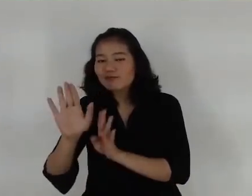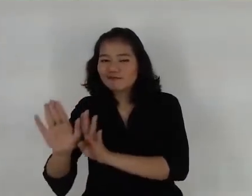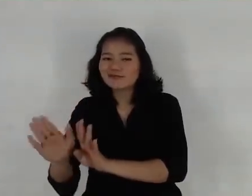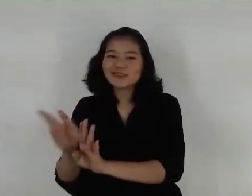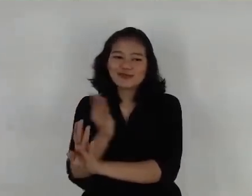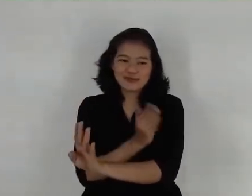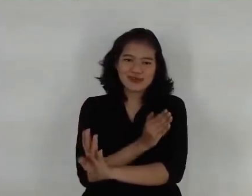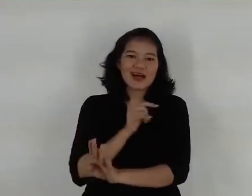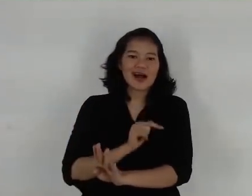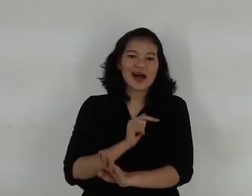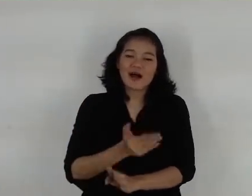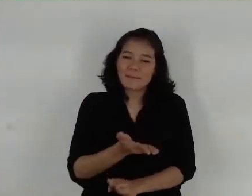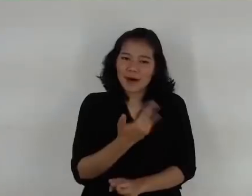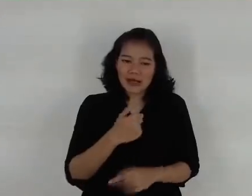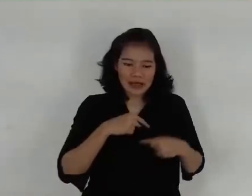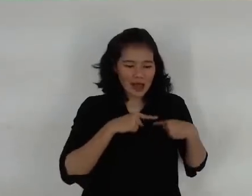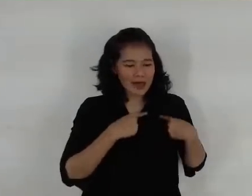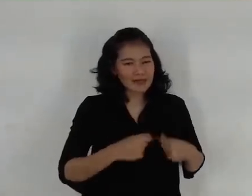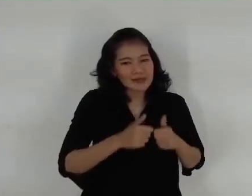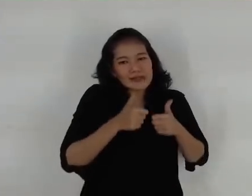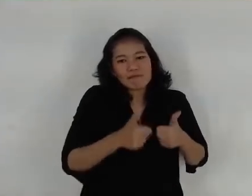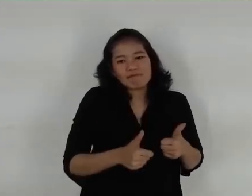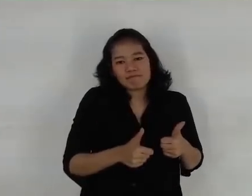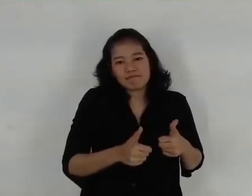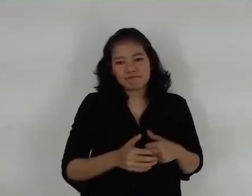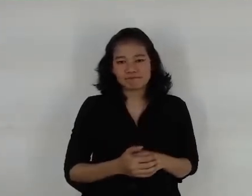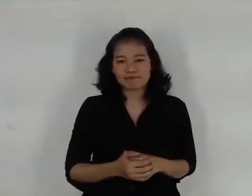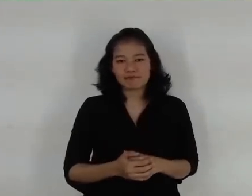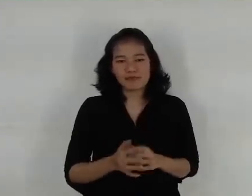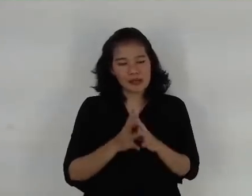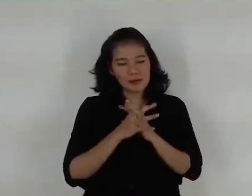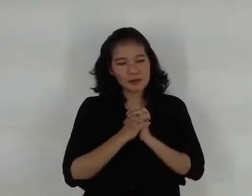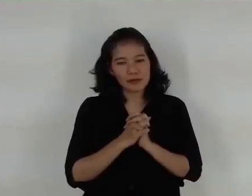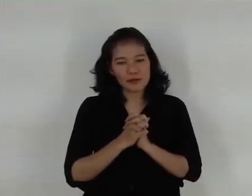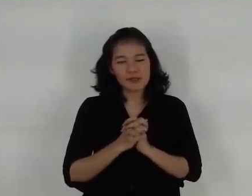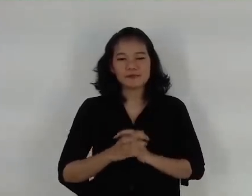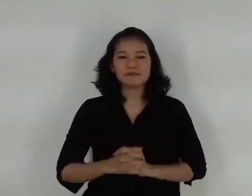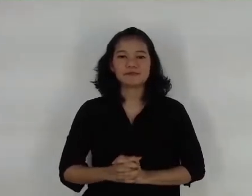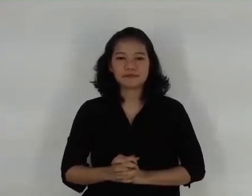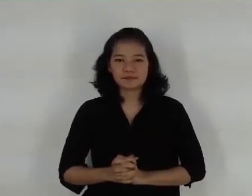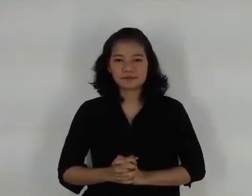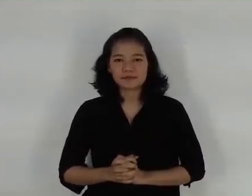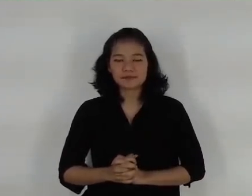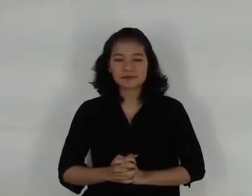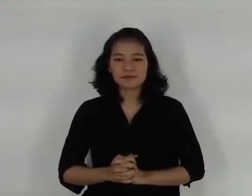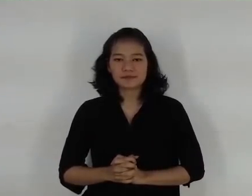marilah kita siapkan hati kita mari kita berdoa